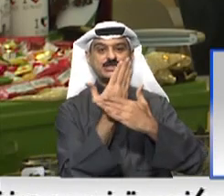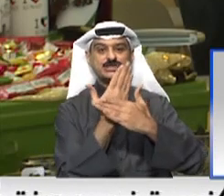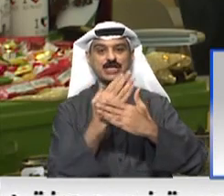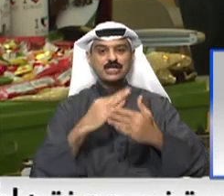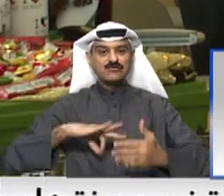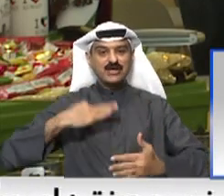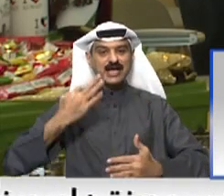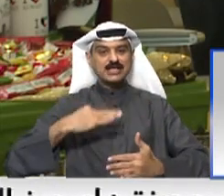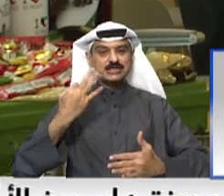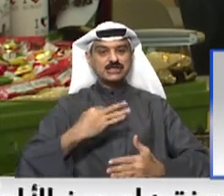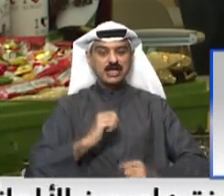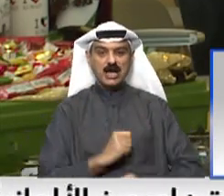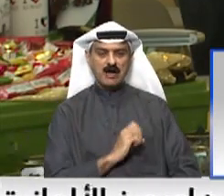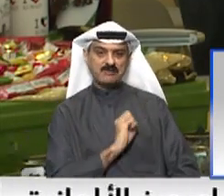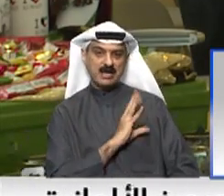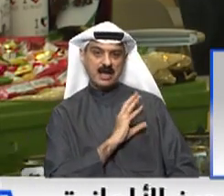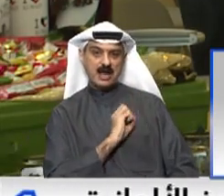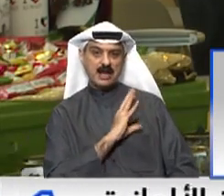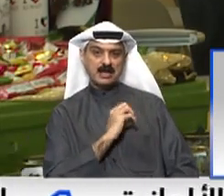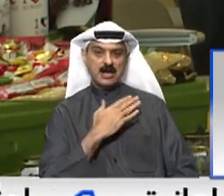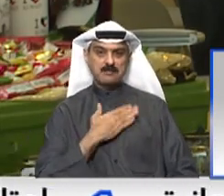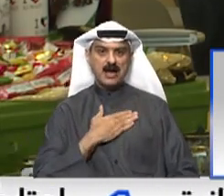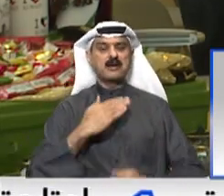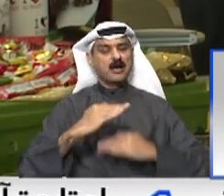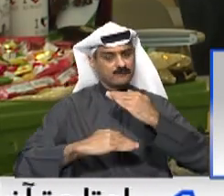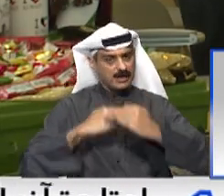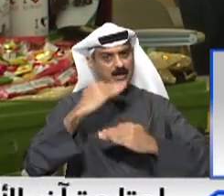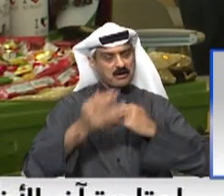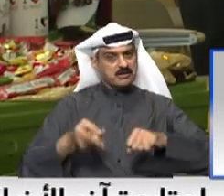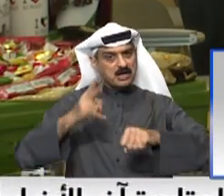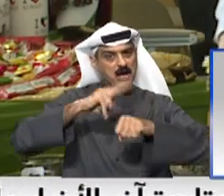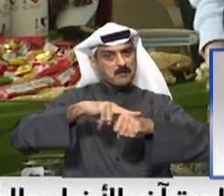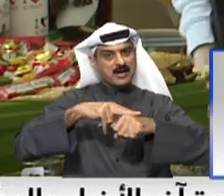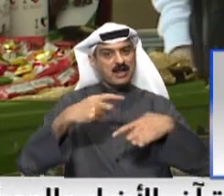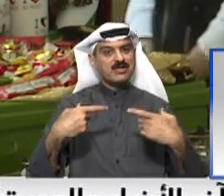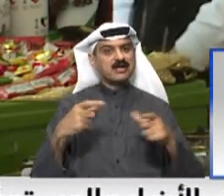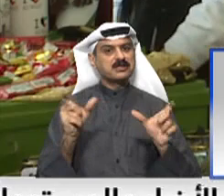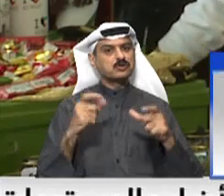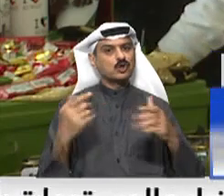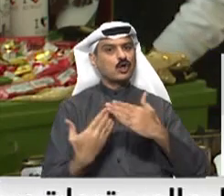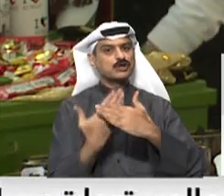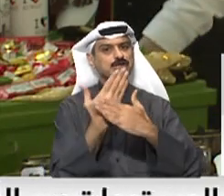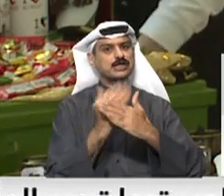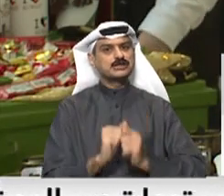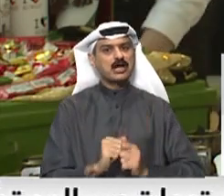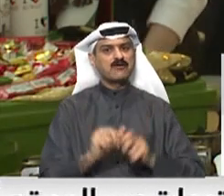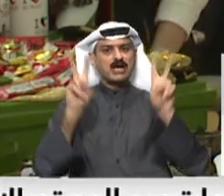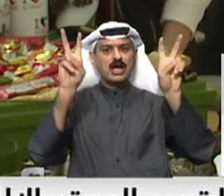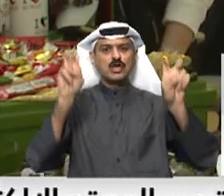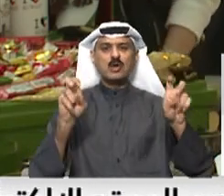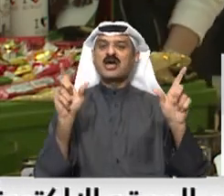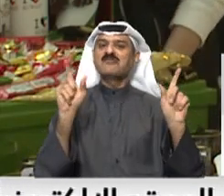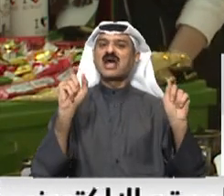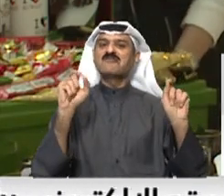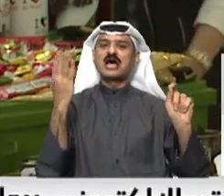الجراحي لعمليات القلب احنا في طور إعادة هذا البرنامج، لأنه توقف في فترة الكورونا،